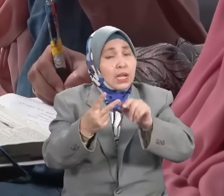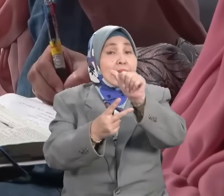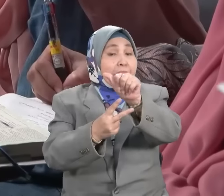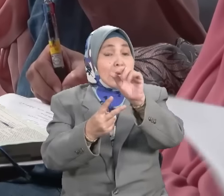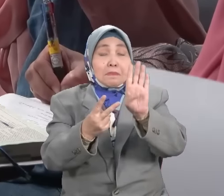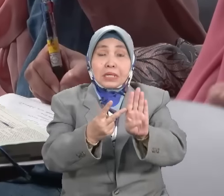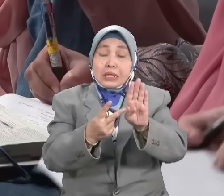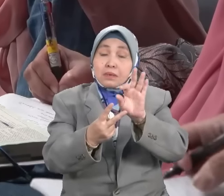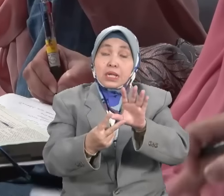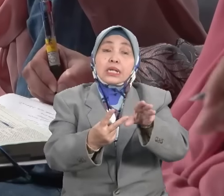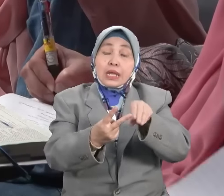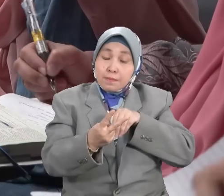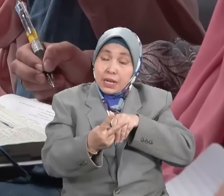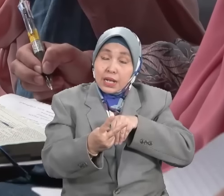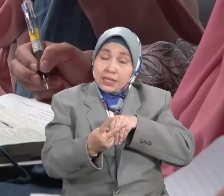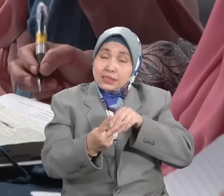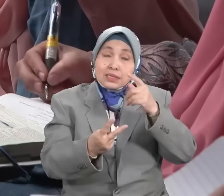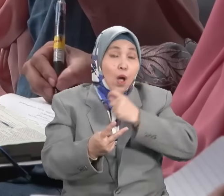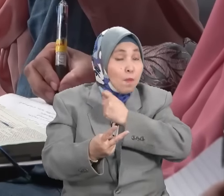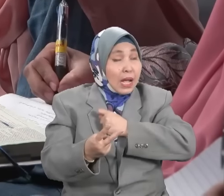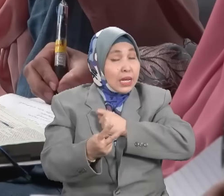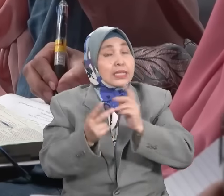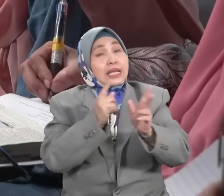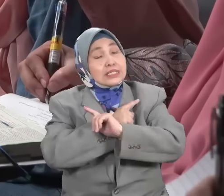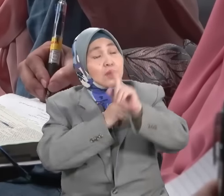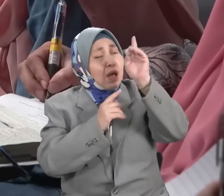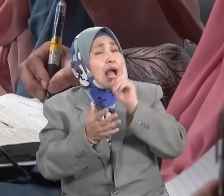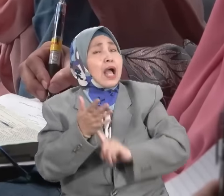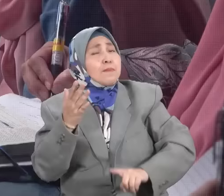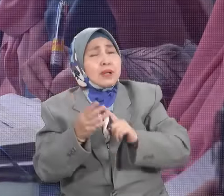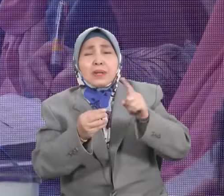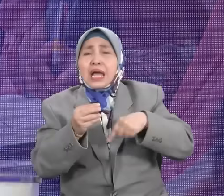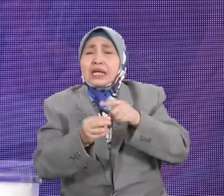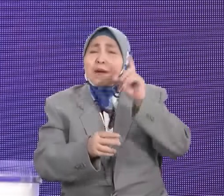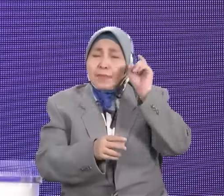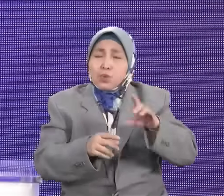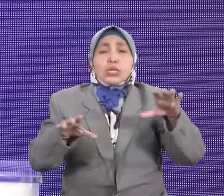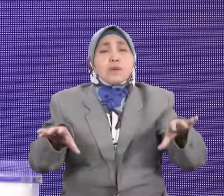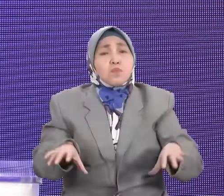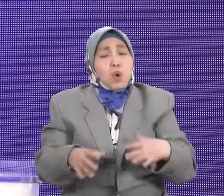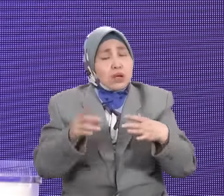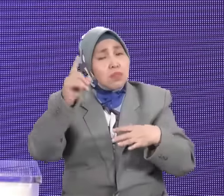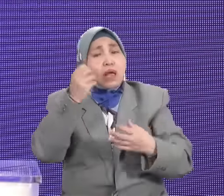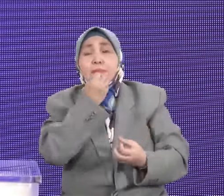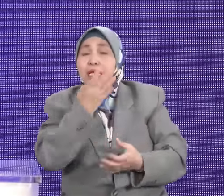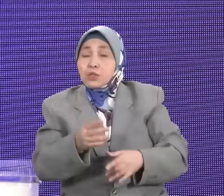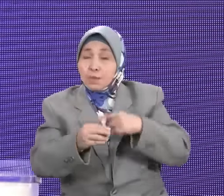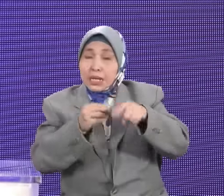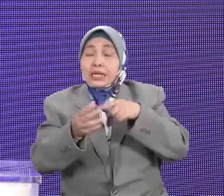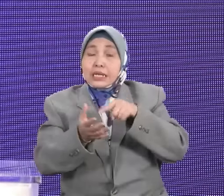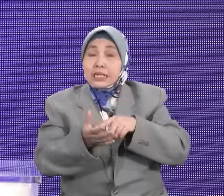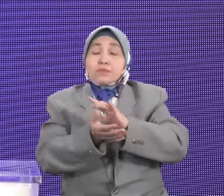diterima Taubat dan dikasihi oleh Allah subhanahu wa ta'ala tapi kita tidak tahu apa karena yang perlu dibuat Allah menyatakan hari ini